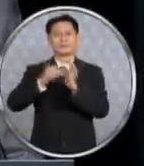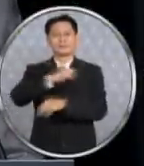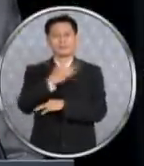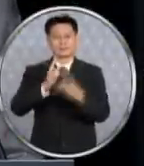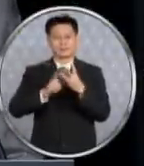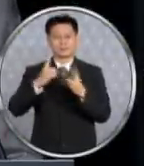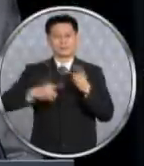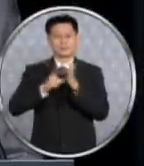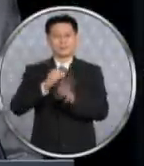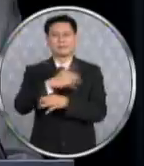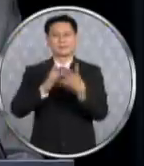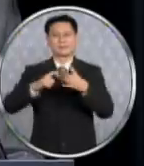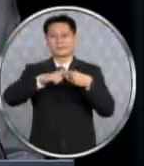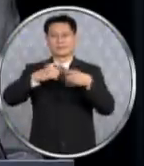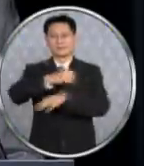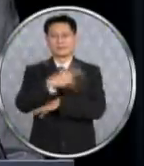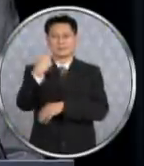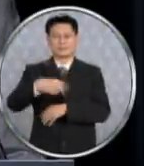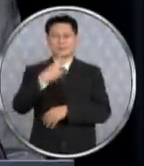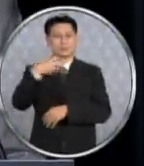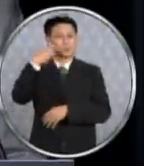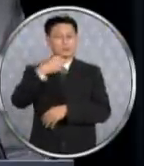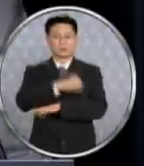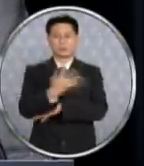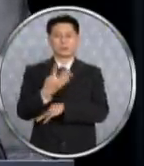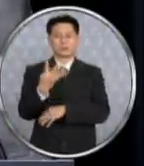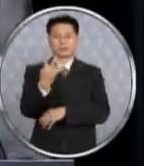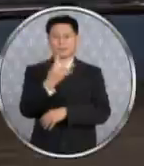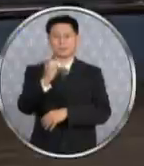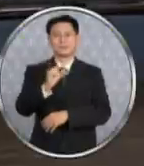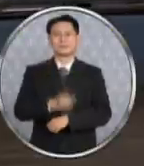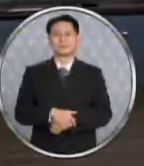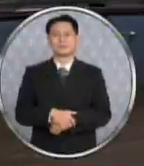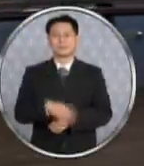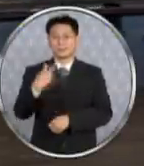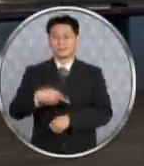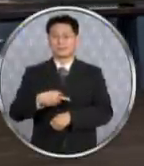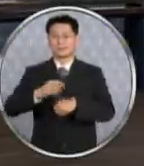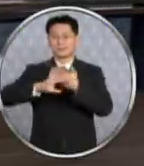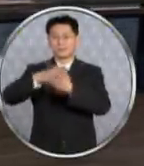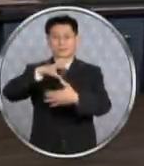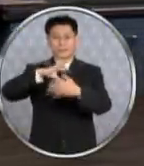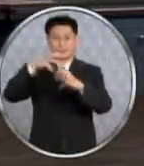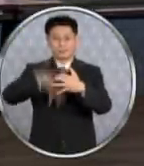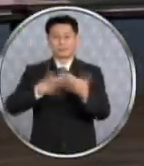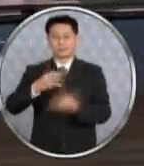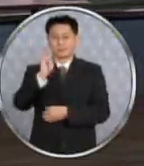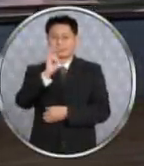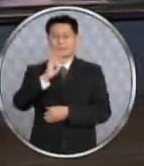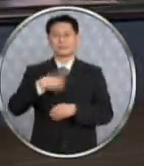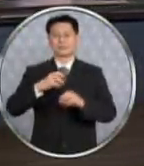报、自由时报、联合报以及苹果日报。此外，也有国内外将近30多家